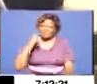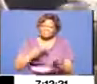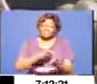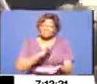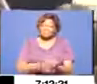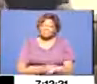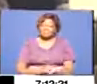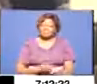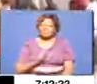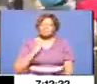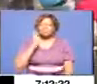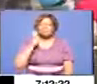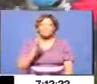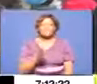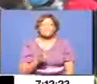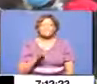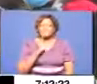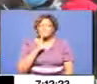cha ANC.